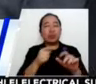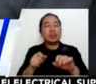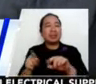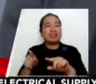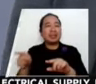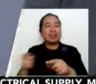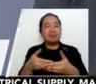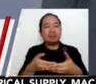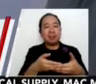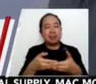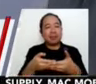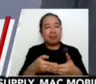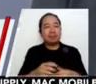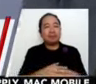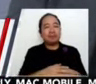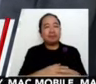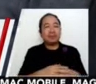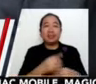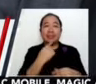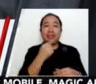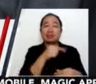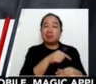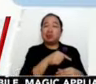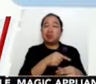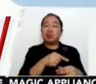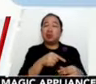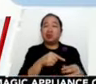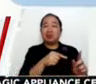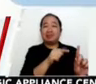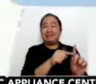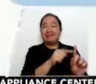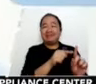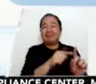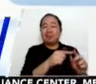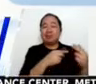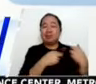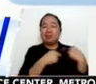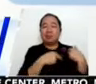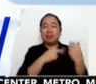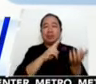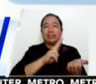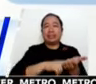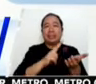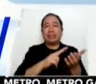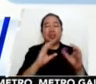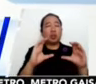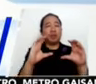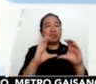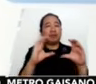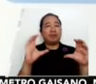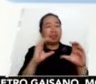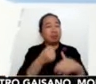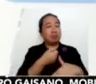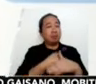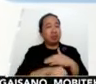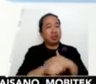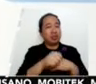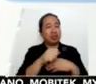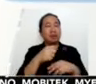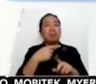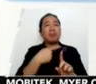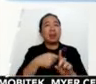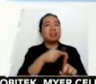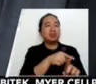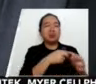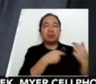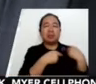na yung pipirma sa birth certificate dahil siya ay yung kumadrona at siya na rin yung magpaparegister. So, mapapangalan